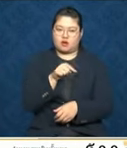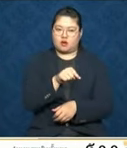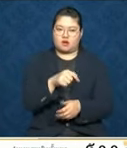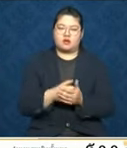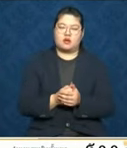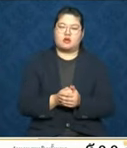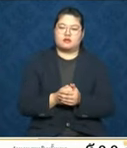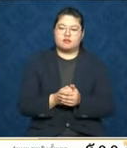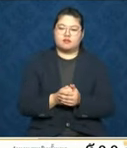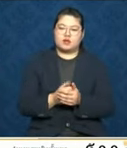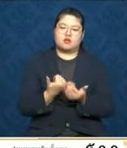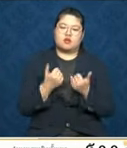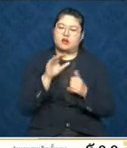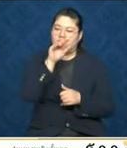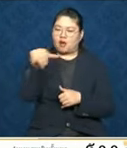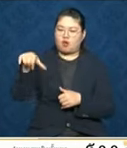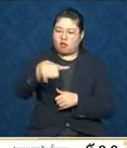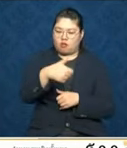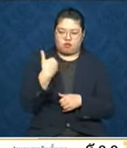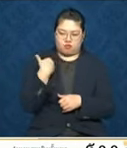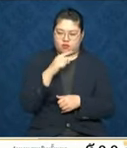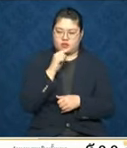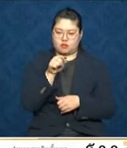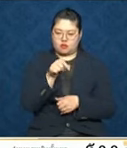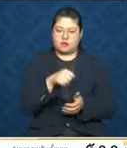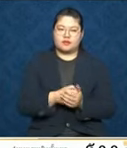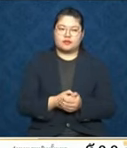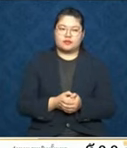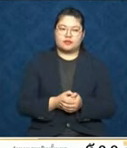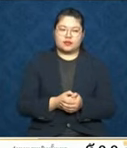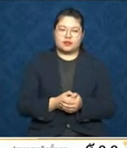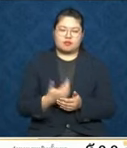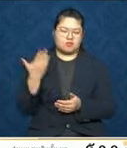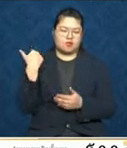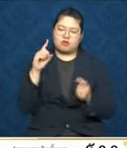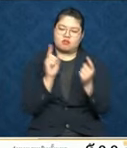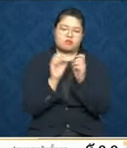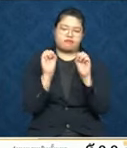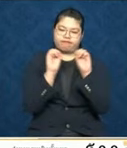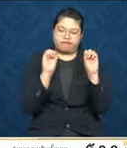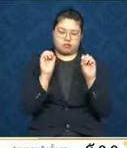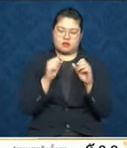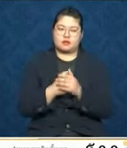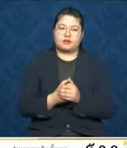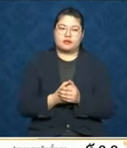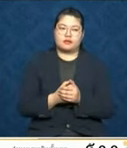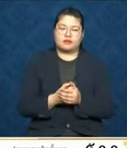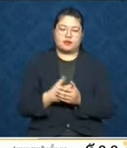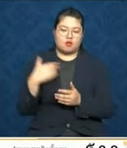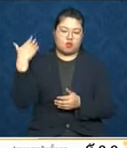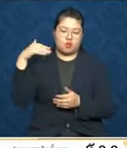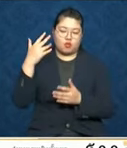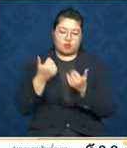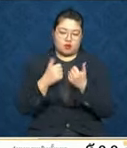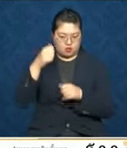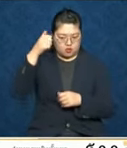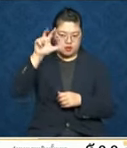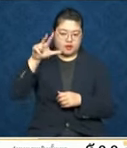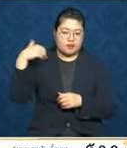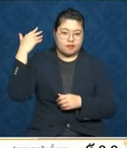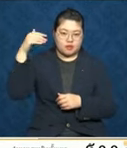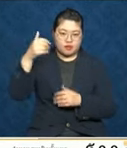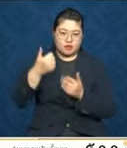นี้ก็ยังอยู่ในพื้นที่นะครับซึ่งเป็นเหตุการณ์ที่ไม่เคยเกิดขึ้นมาก่อนนะครับท่านประธานครับและในช่วงที่ผ่านมานะครับ3วันที่ผ่านมา